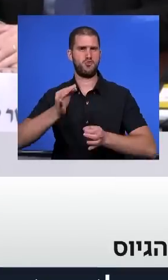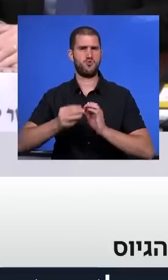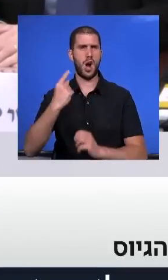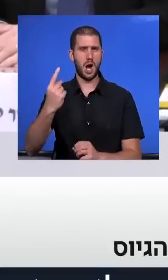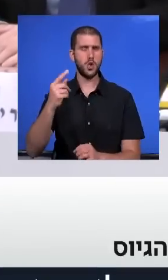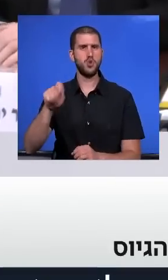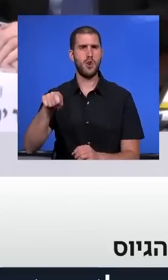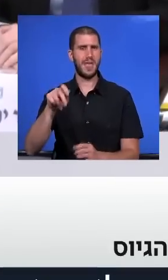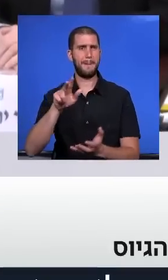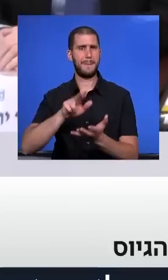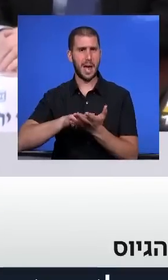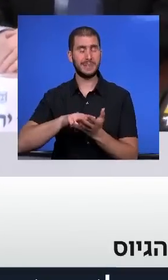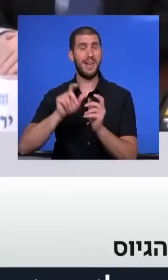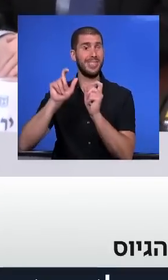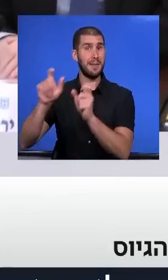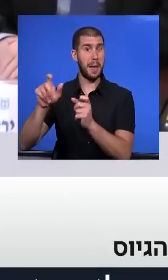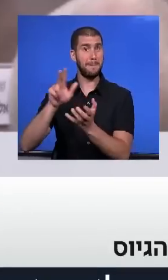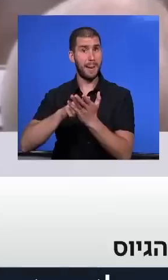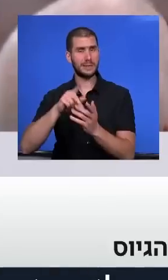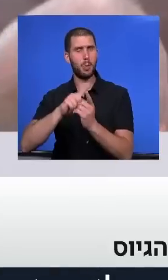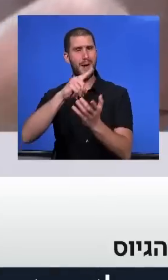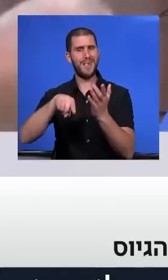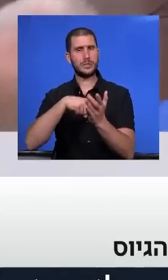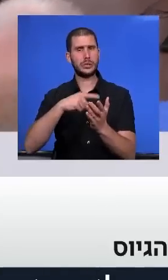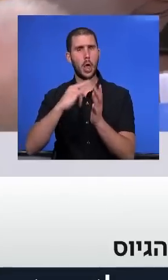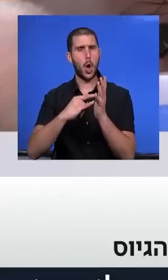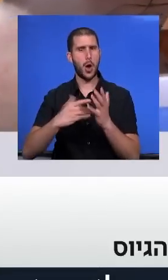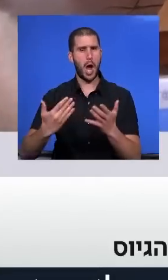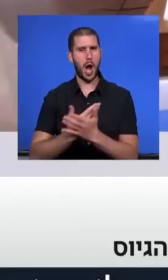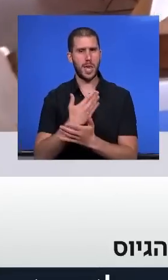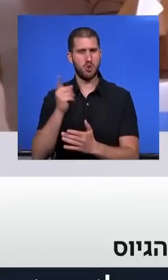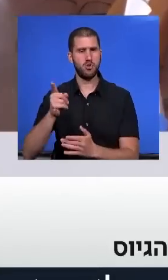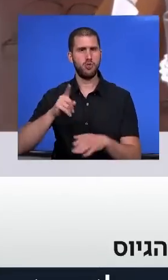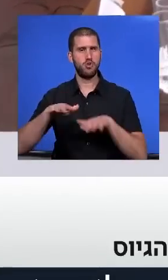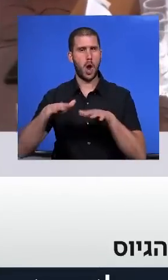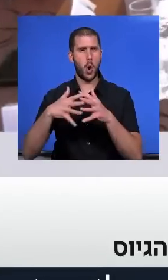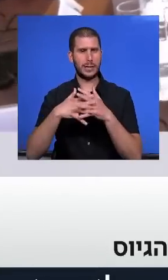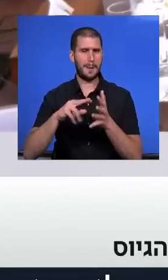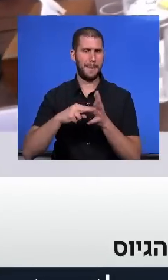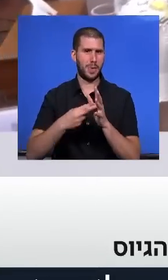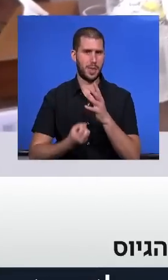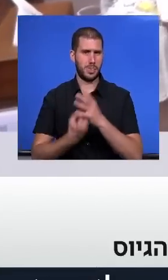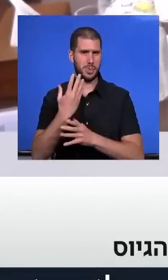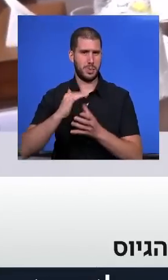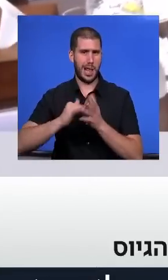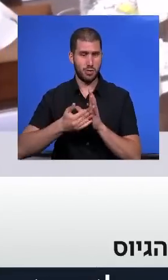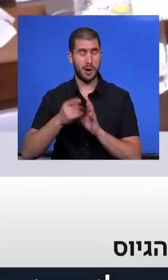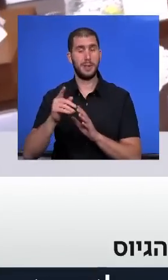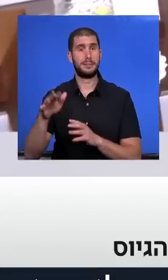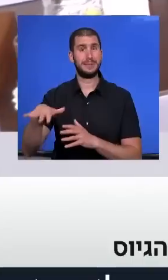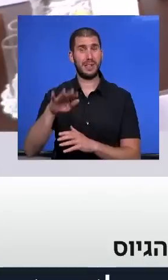שופטי בגץ, ותמנע מבגץ למעשה לפסול את חוק הגיוס החדש שהקואליציה הזאת מתכננת לאשר. בסביבת נתניהו מכנים